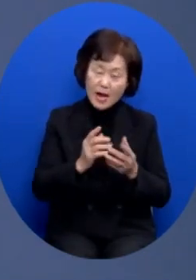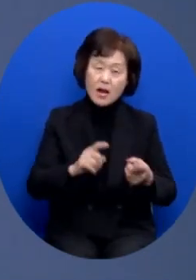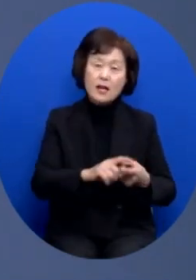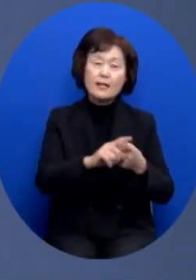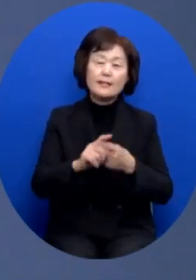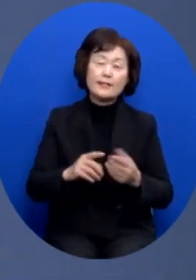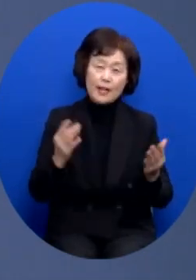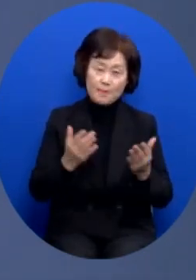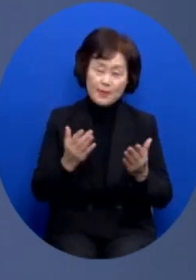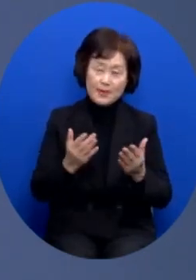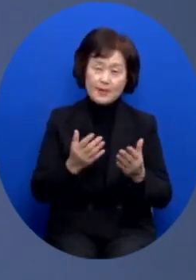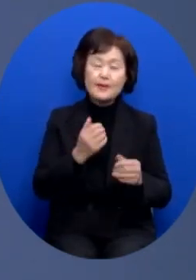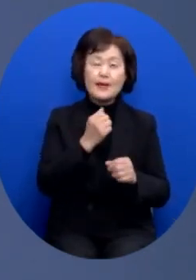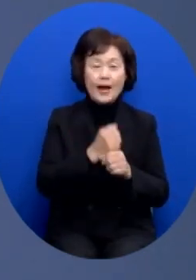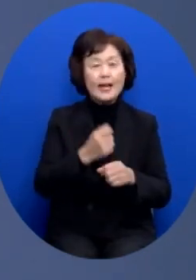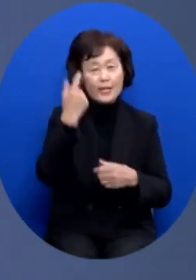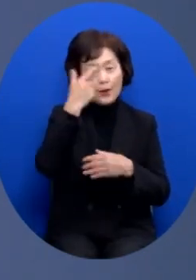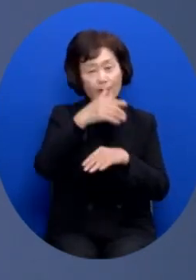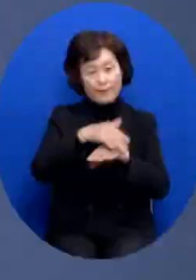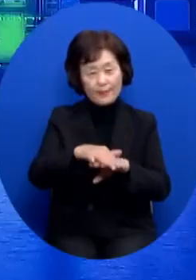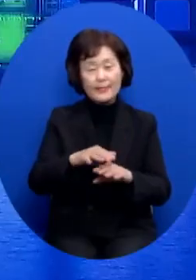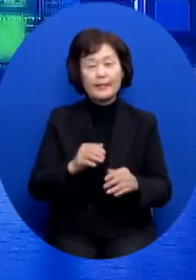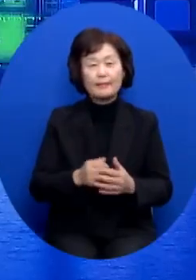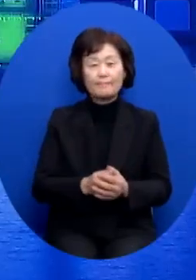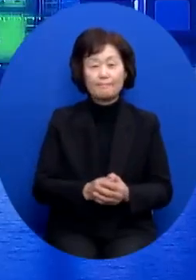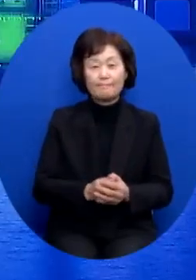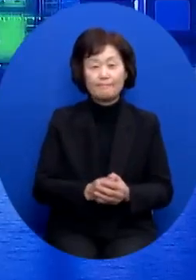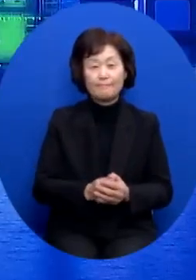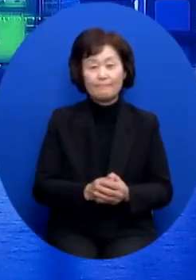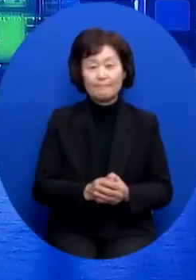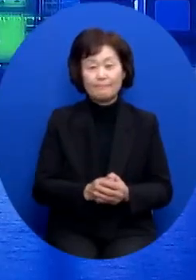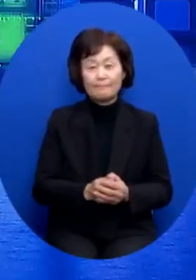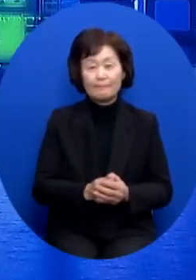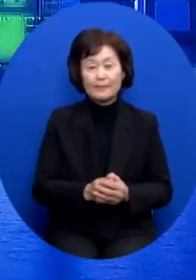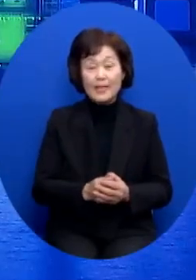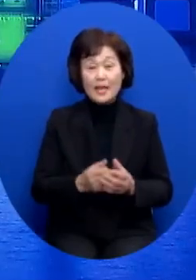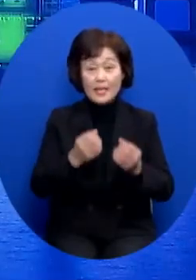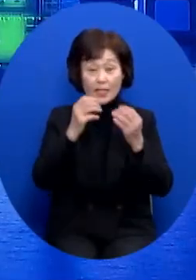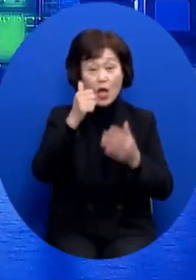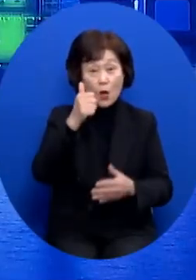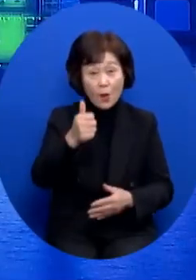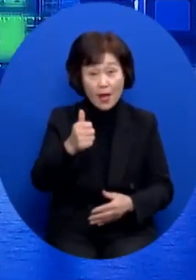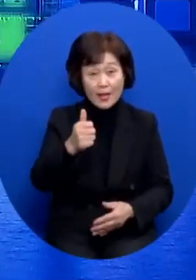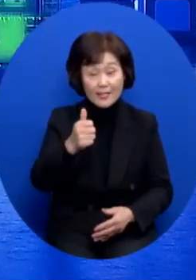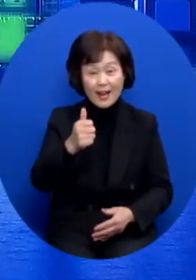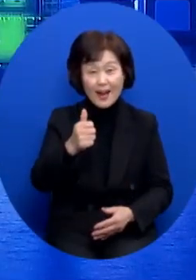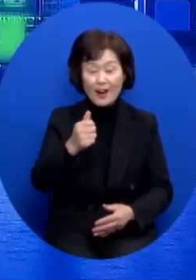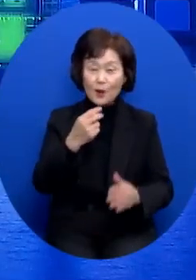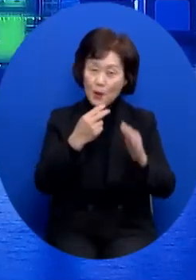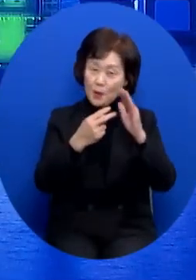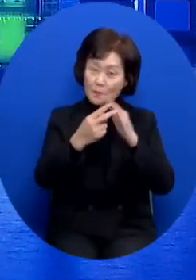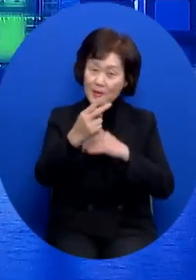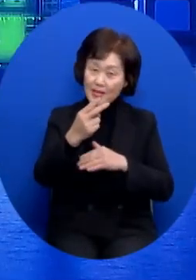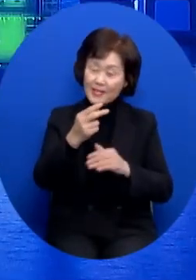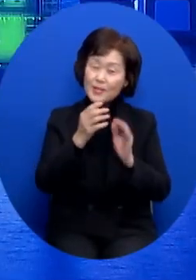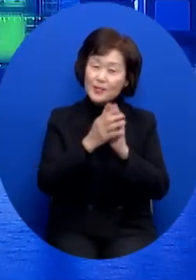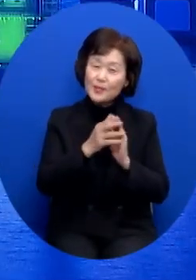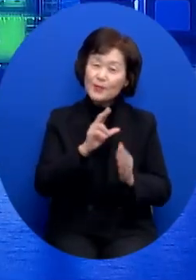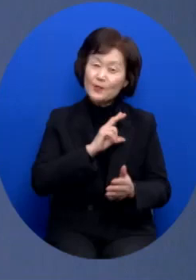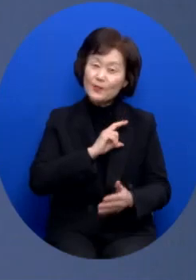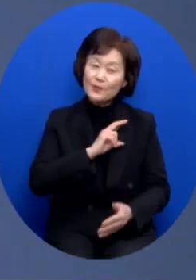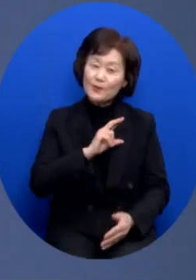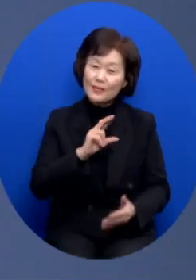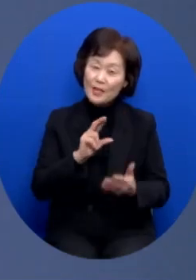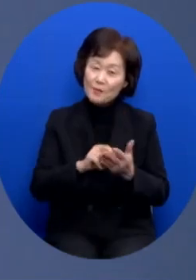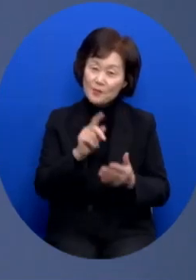사역을 펼쳐 나갈 것입니다네네 마지막으로 신임 회장으로서 비전과 기도 제목 있다면 함께 나눠 주십시오 예